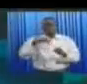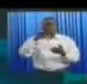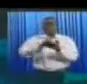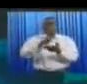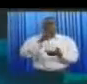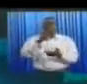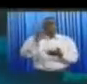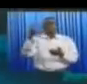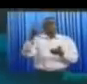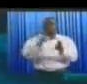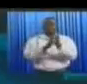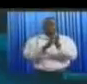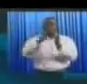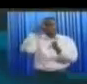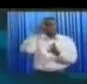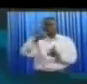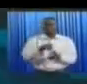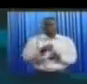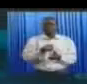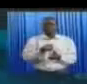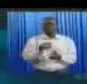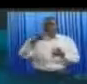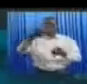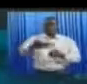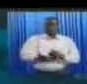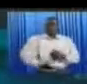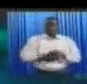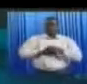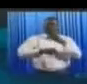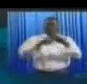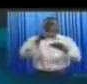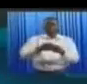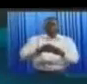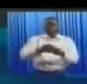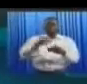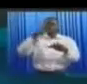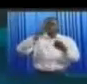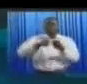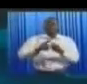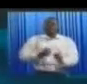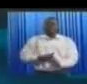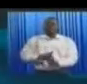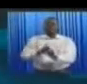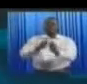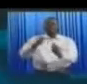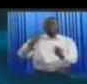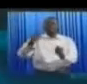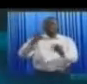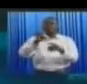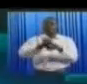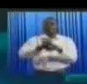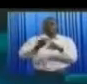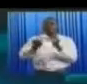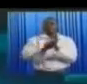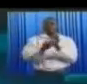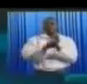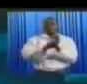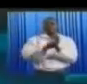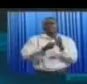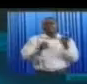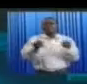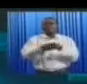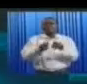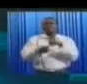école à moi. Et j'invite tout le monde à suivre mon exemple, c'est-à-dire avoir, et comme je l'ai dit dans pas